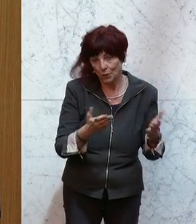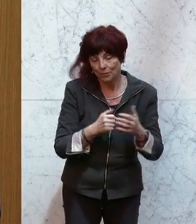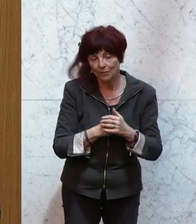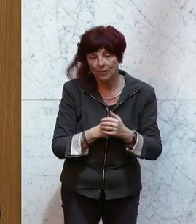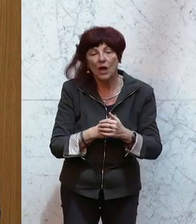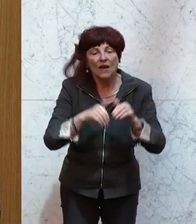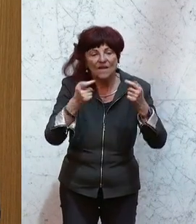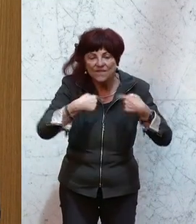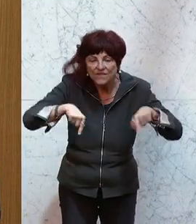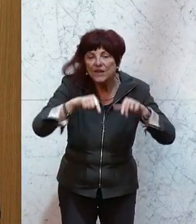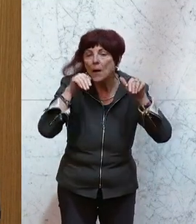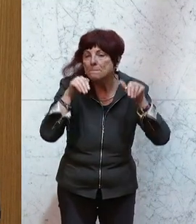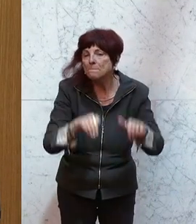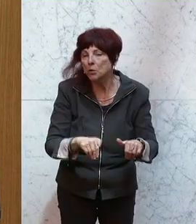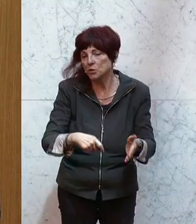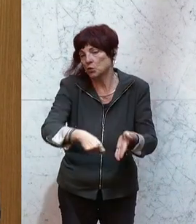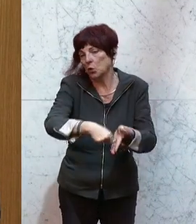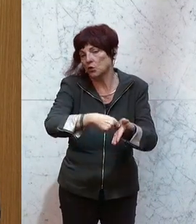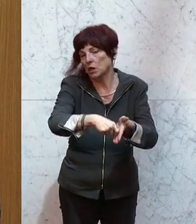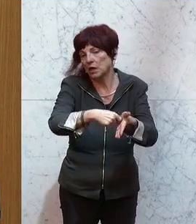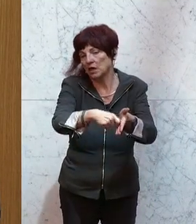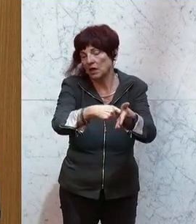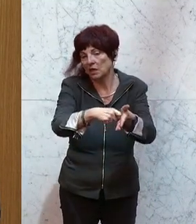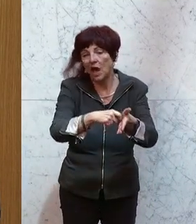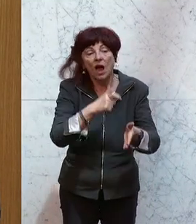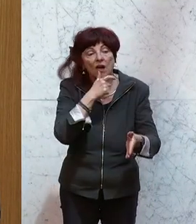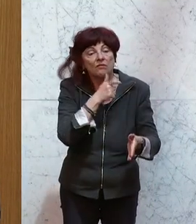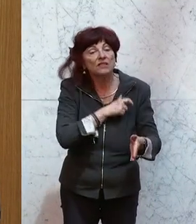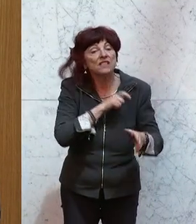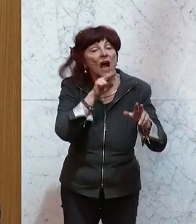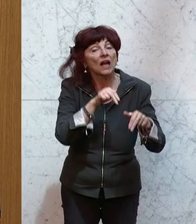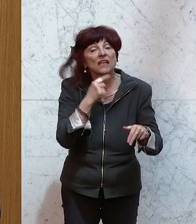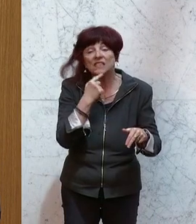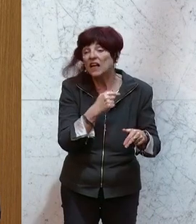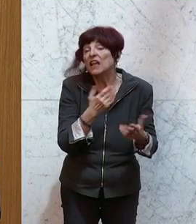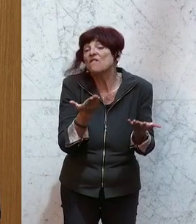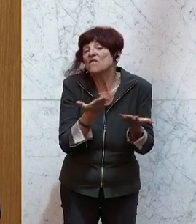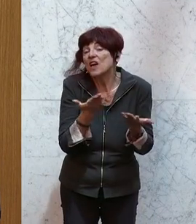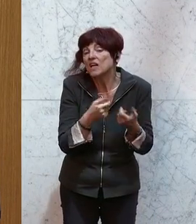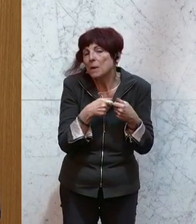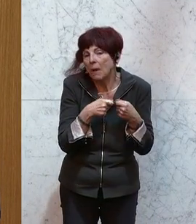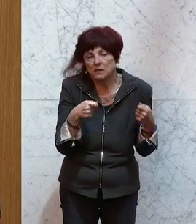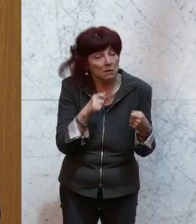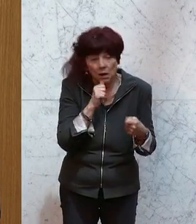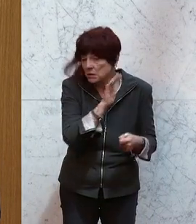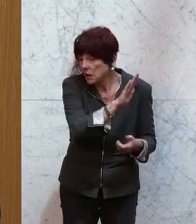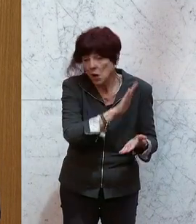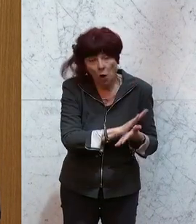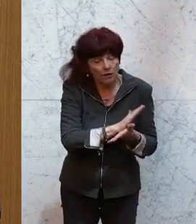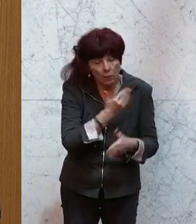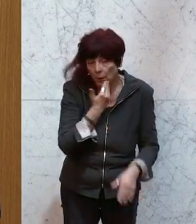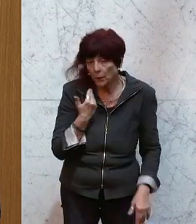müssen konsolidieren. Der Fiskalrat sagt aber nicht, durch welche Maßnahmen. Das ist auch nicht seine